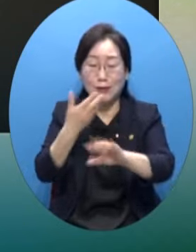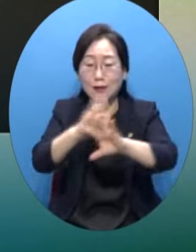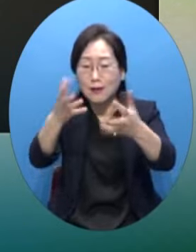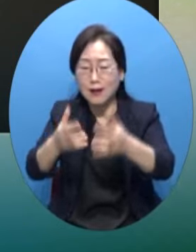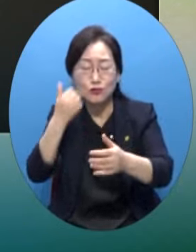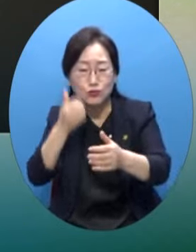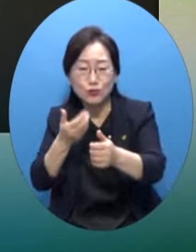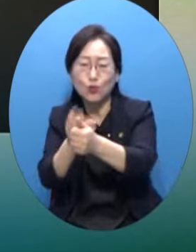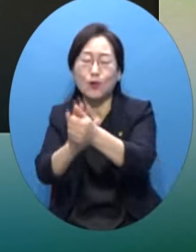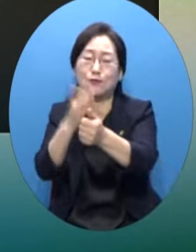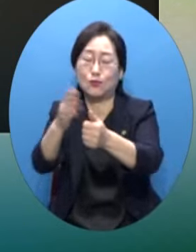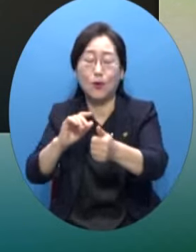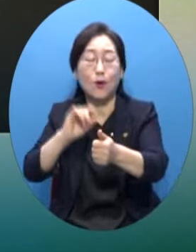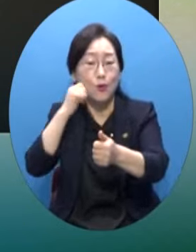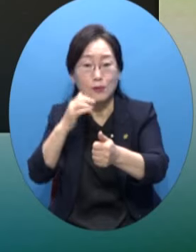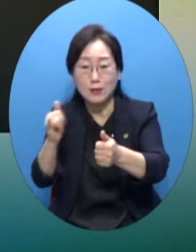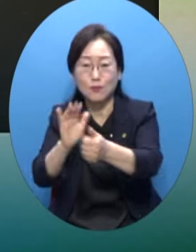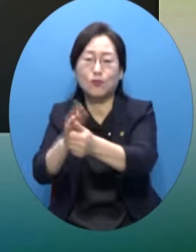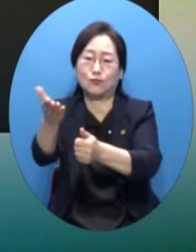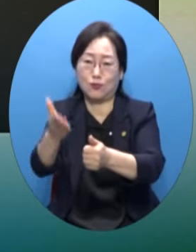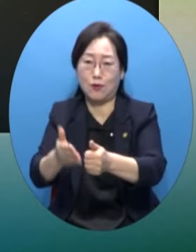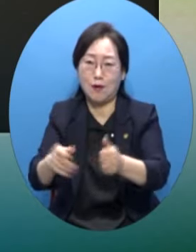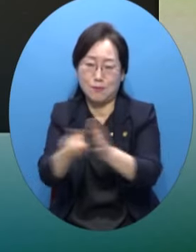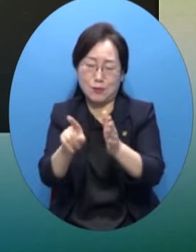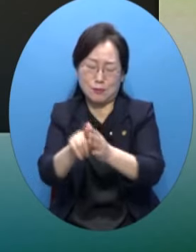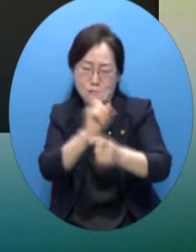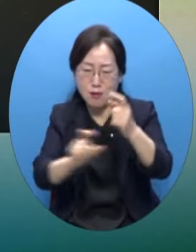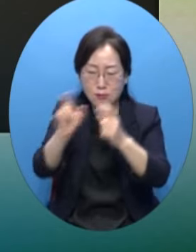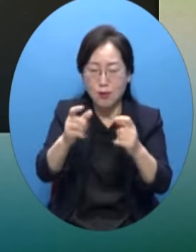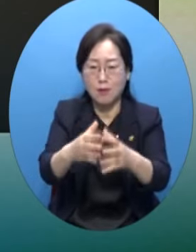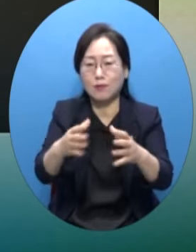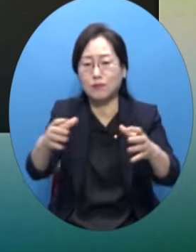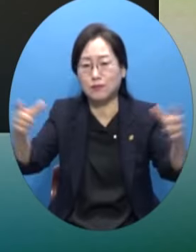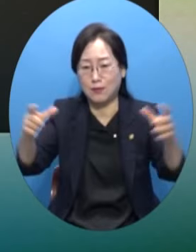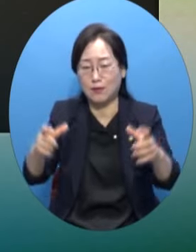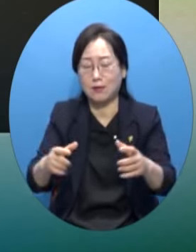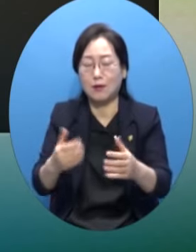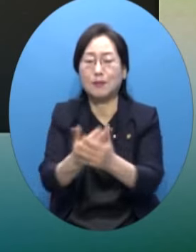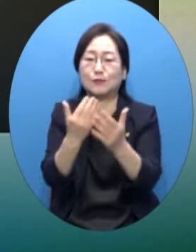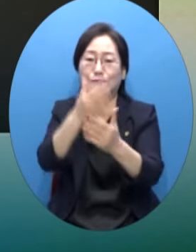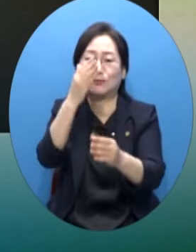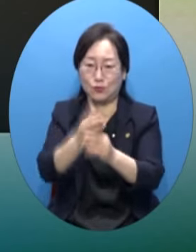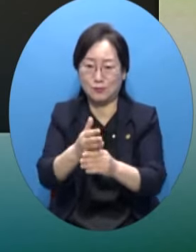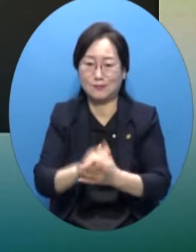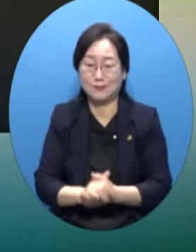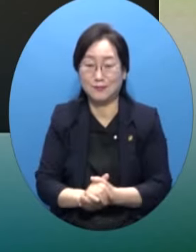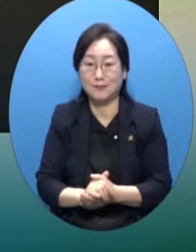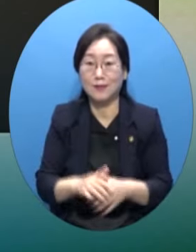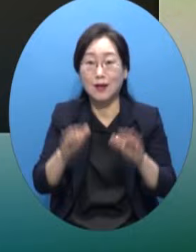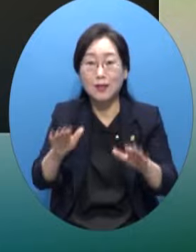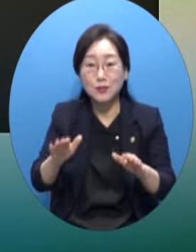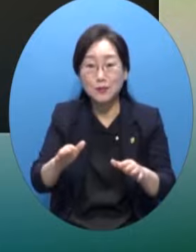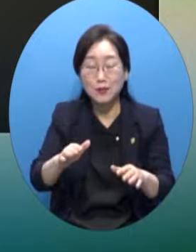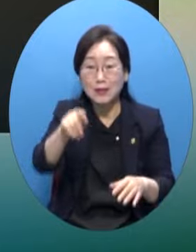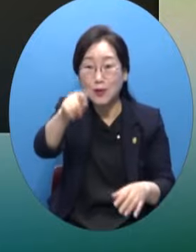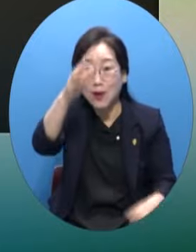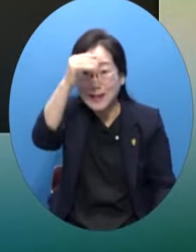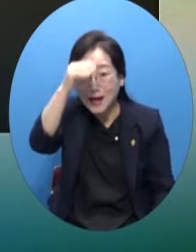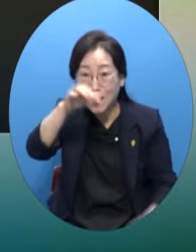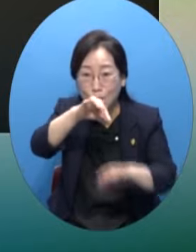하나님께서 회사의 주인 되시는 믿음의 기업으로 기업을 날마다 세워가고 있습니다. 저도 아직 이게 안 먹어봤는데 이번 주에 한번 먹어봐야